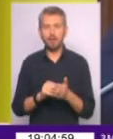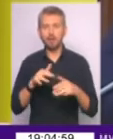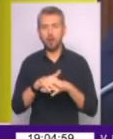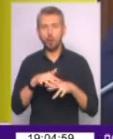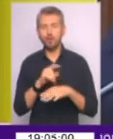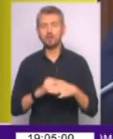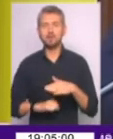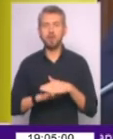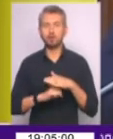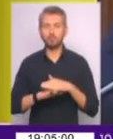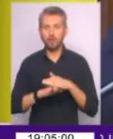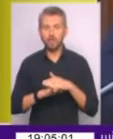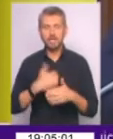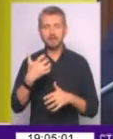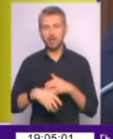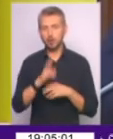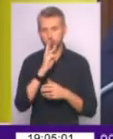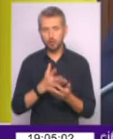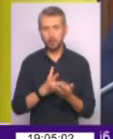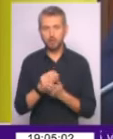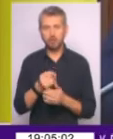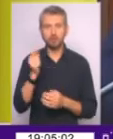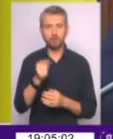базової середньої заробітної плати